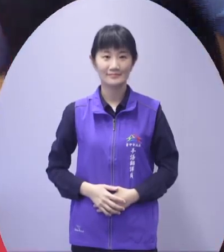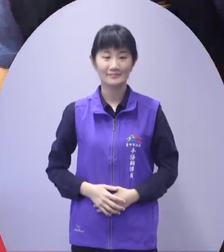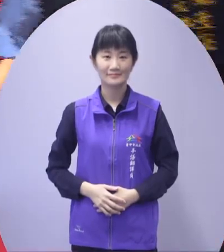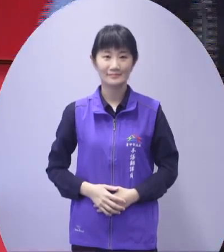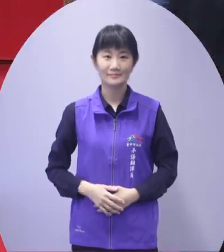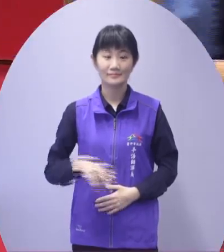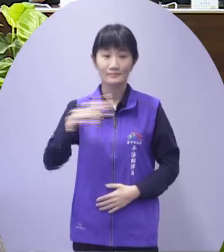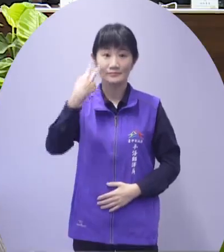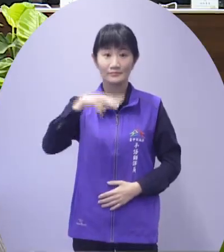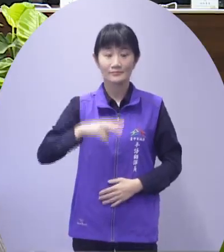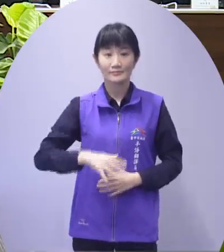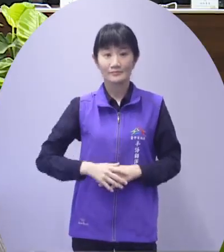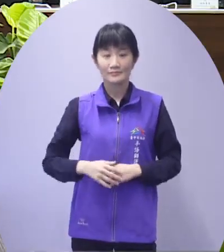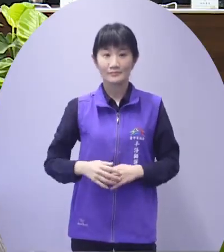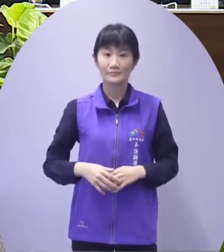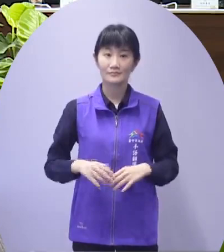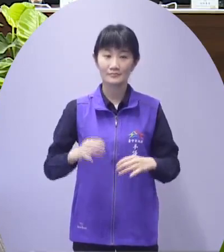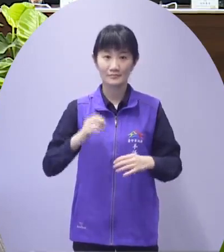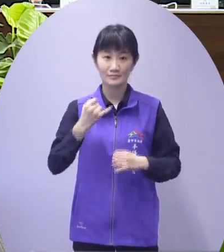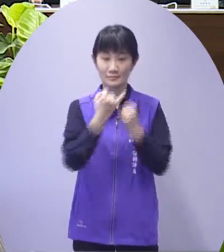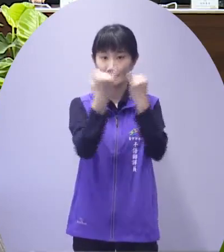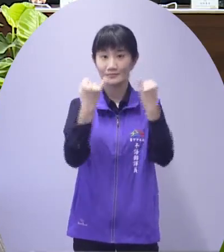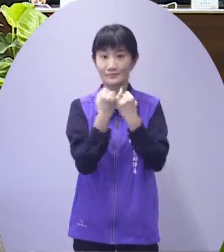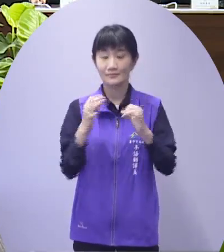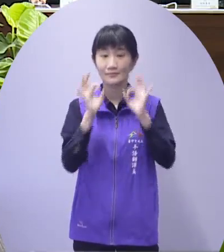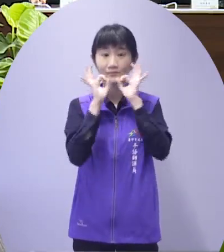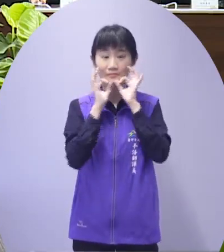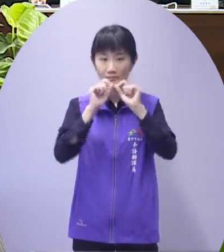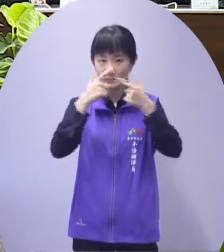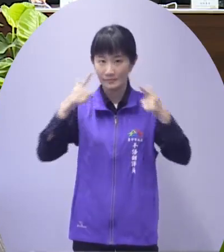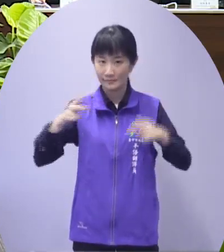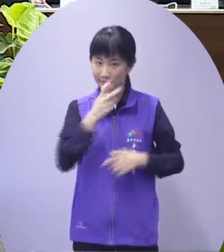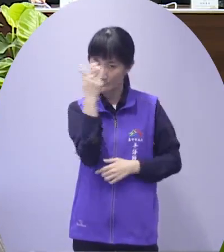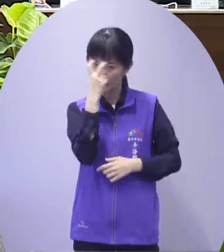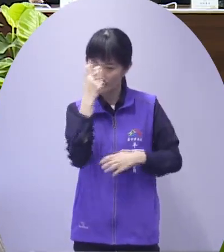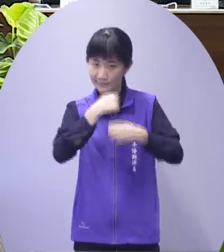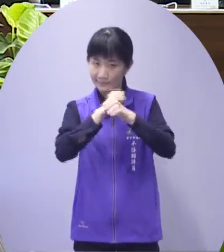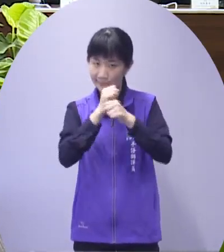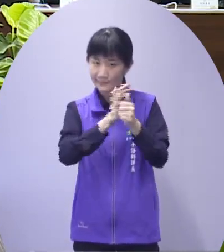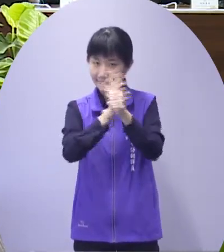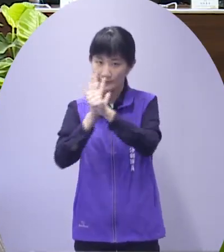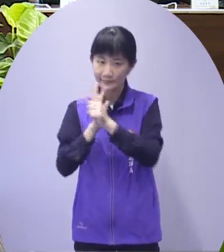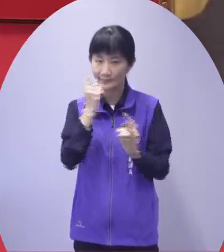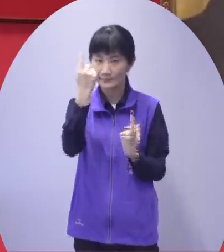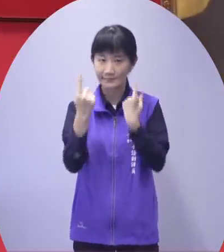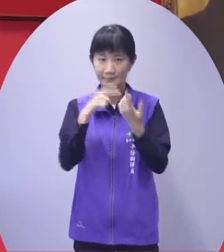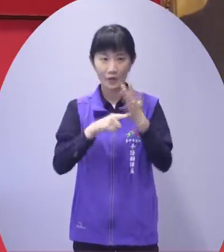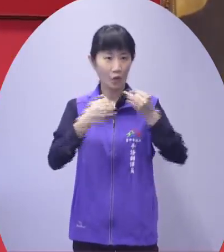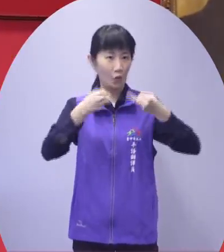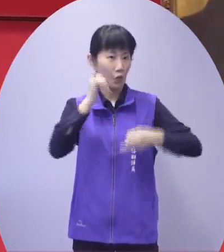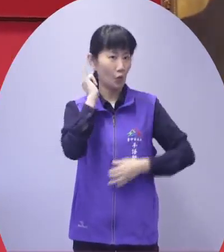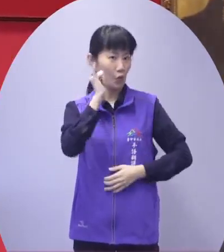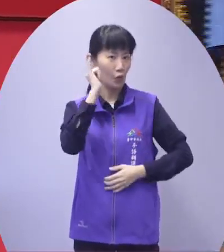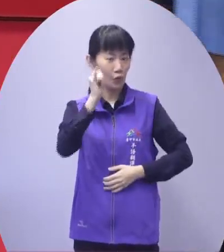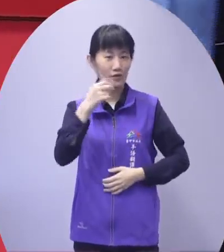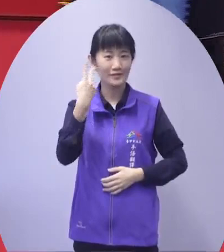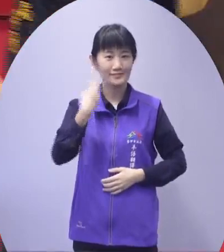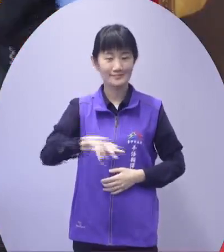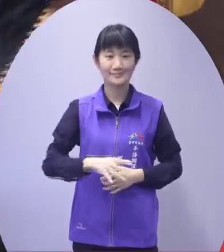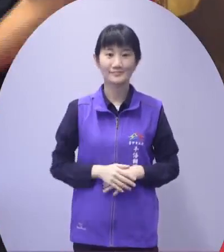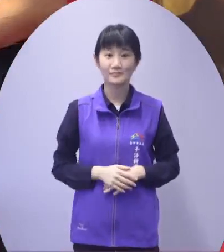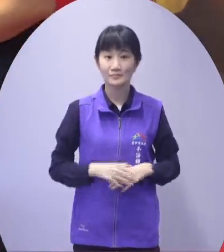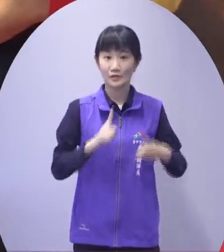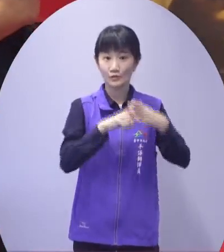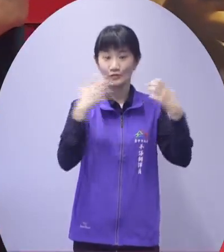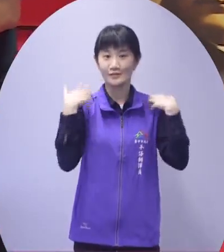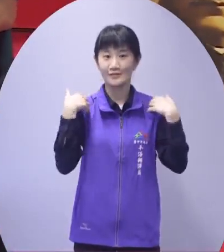金所奖提升妇癌筛检及阳性个案追踪转介服务荣获优等奖，请梧栖区卫生所陈正邦主